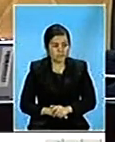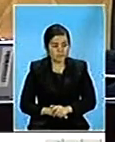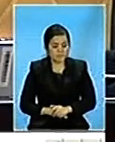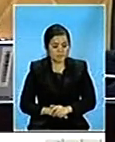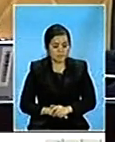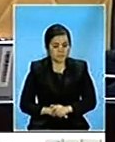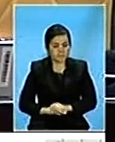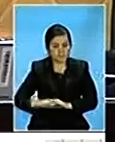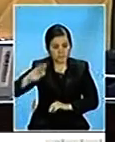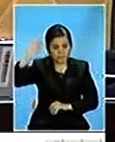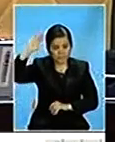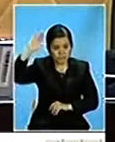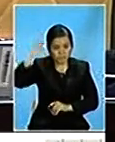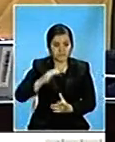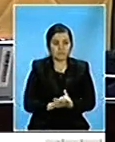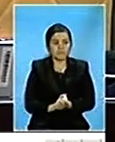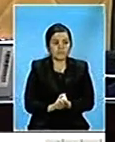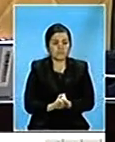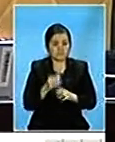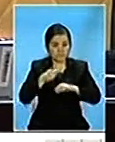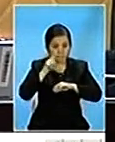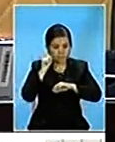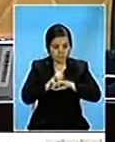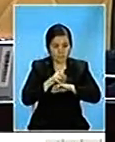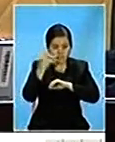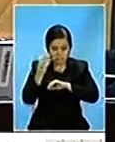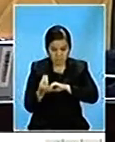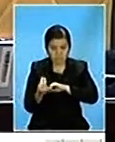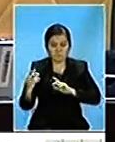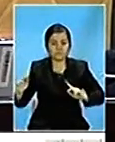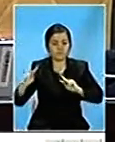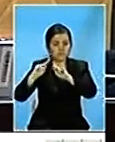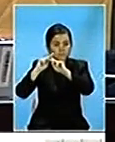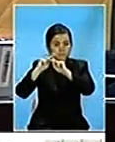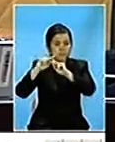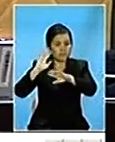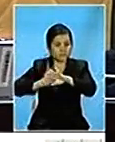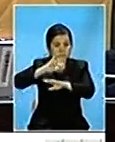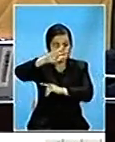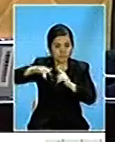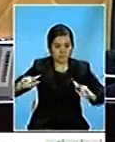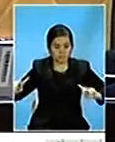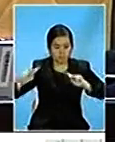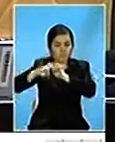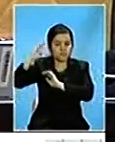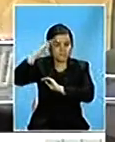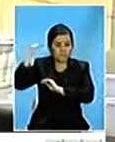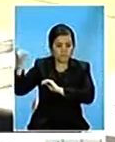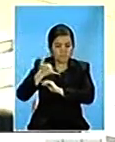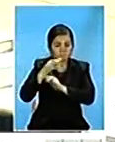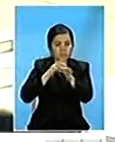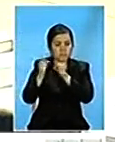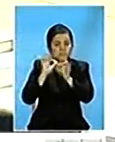ท่านประธานครับเพราะว่าอีกสองกระทรวงไม่ได้มาตอบเนี่ยคือกระทรวงทรัพย์กับกระทรวงกลาโหมก็ขอ